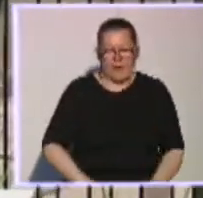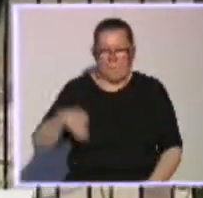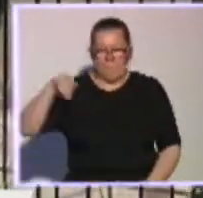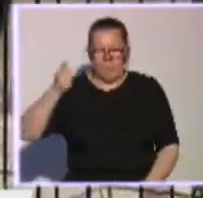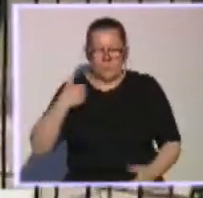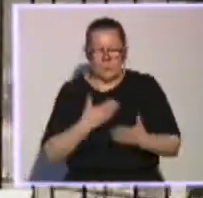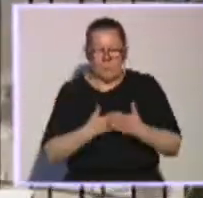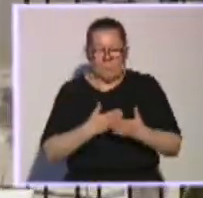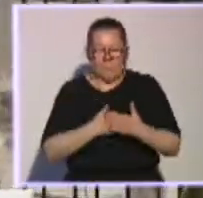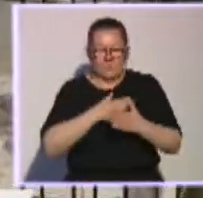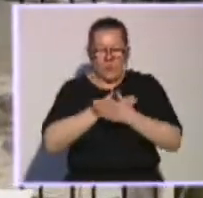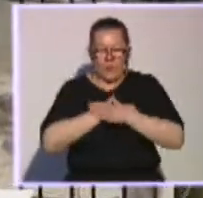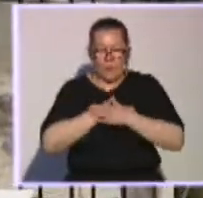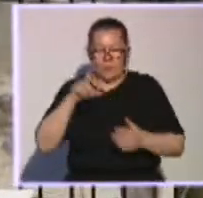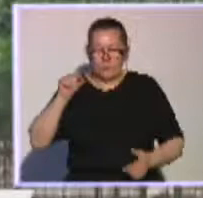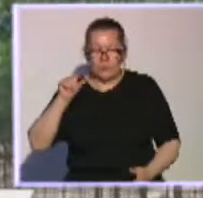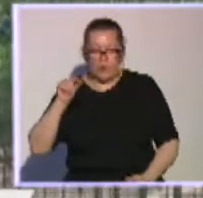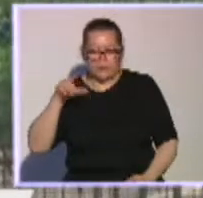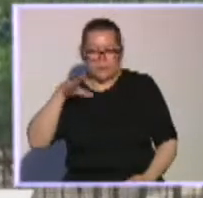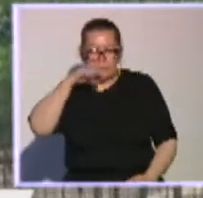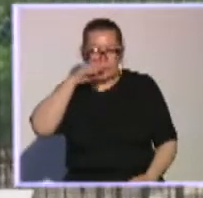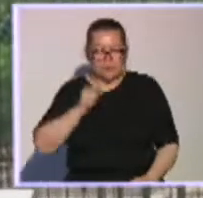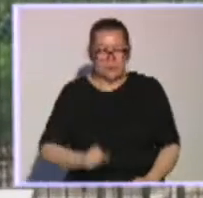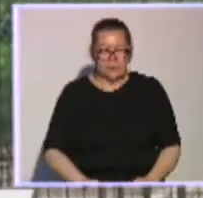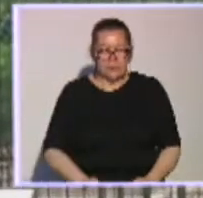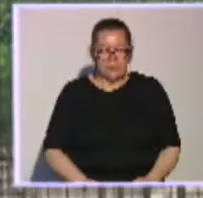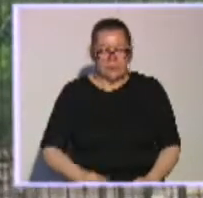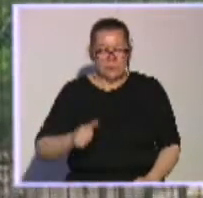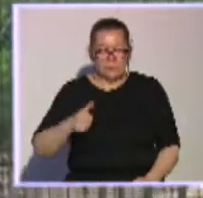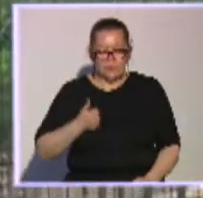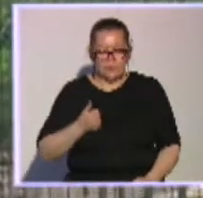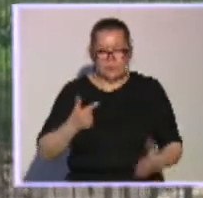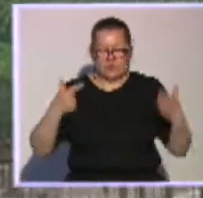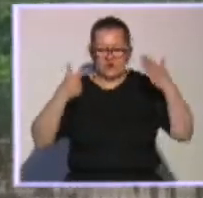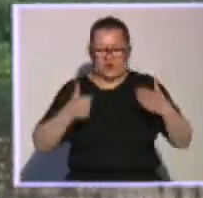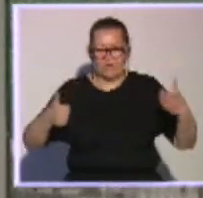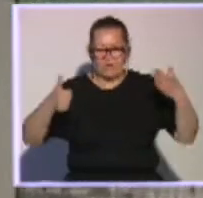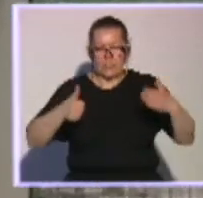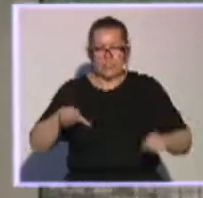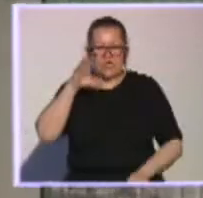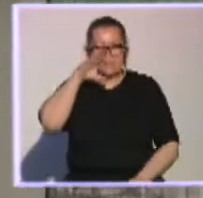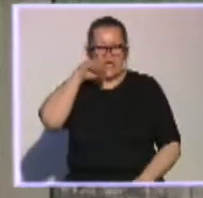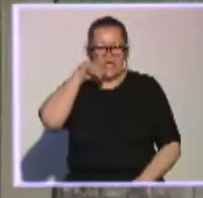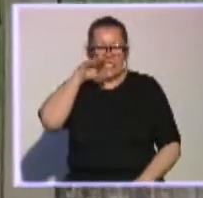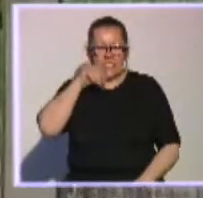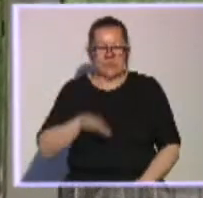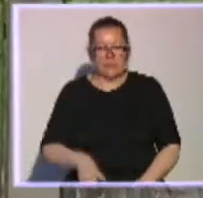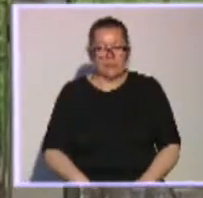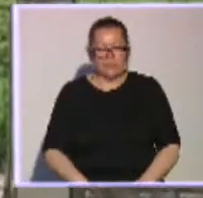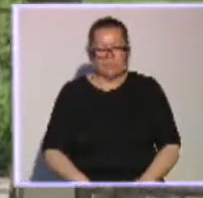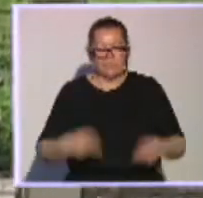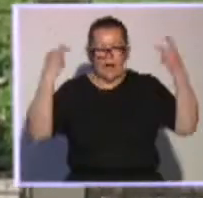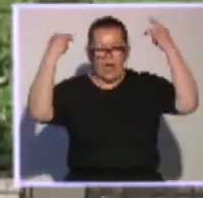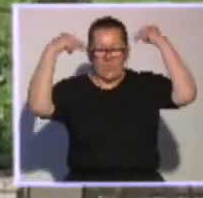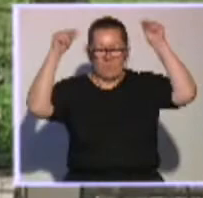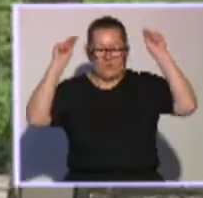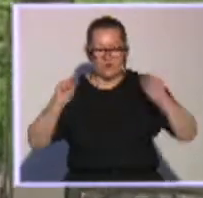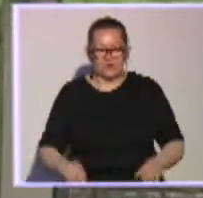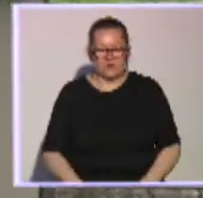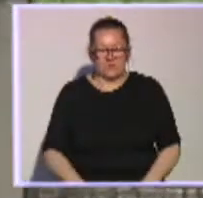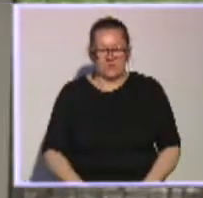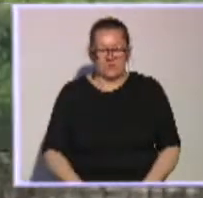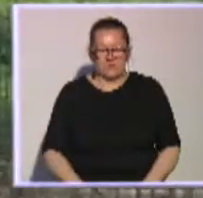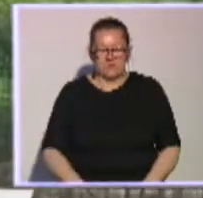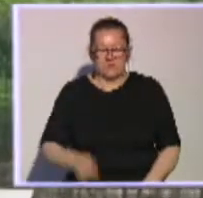padoc. Avem în padoc un număr de 76 de câini și le-am anunțat să respecte